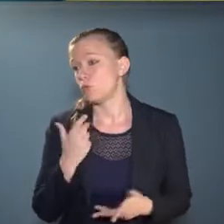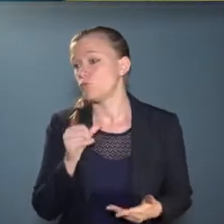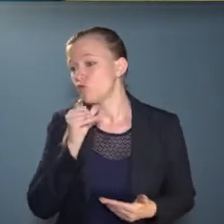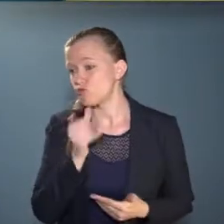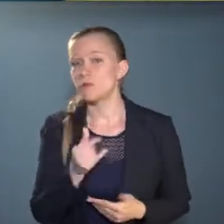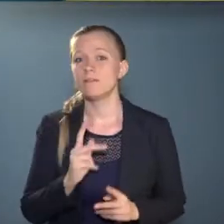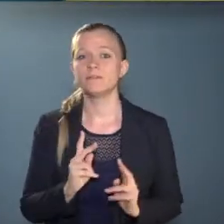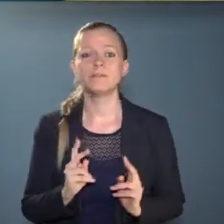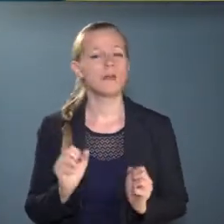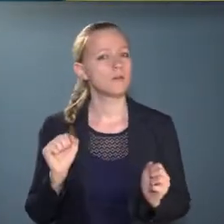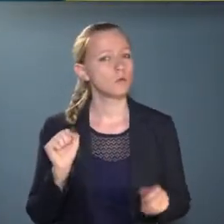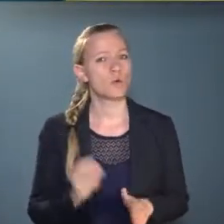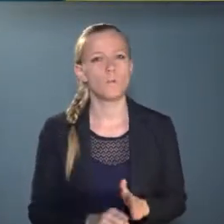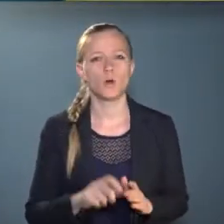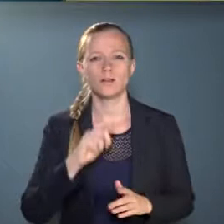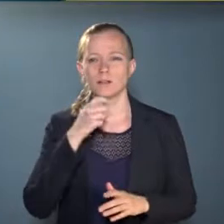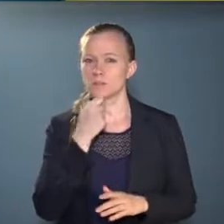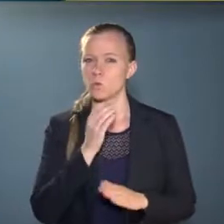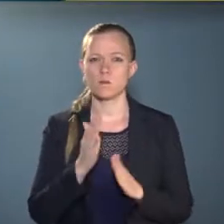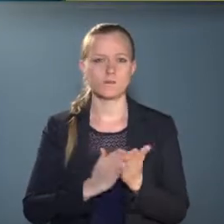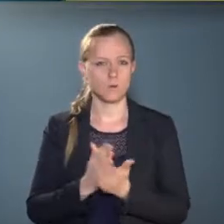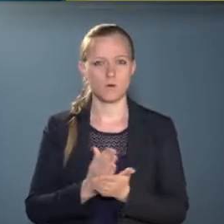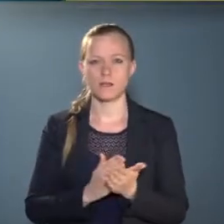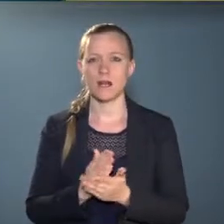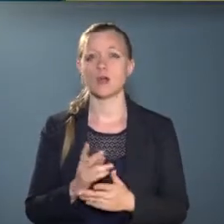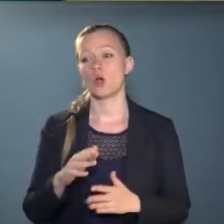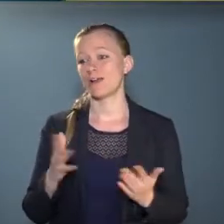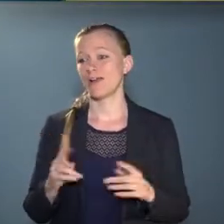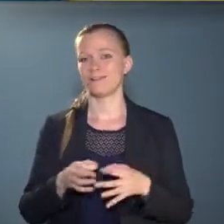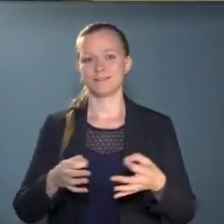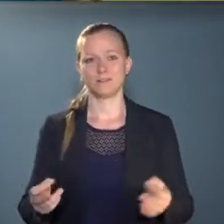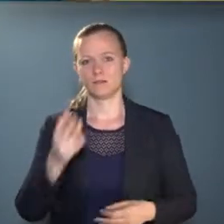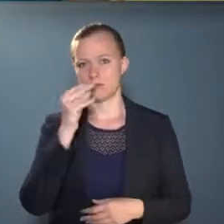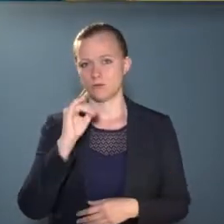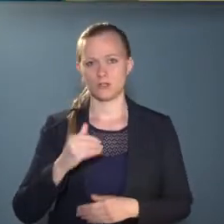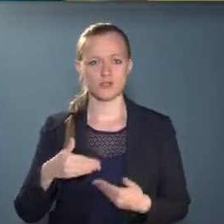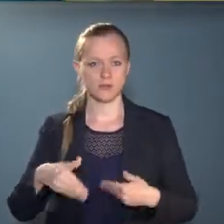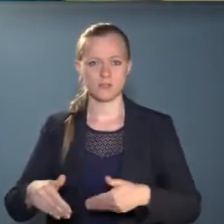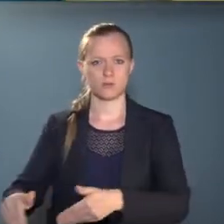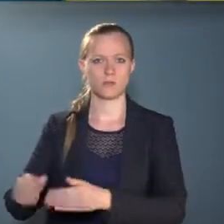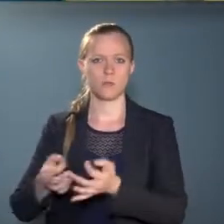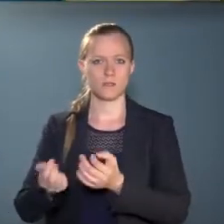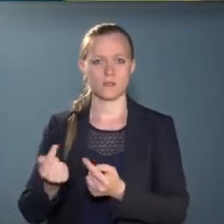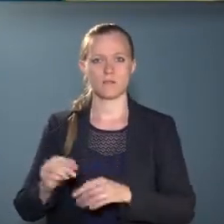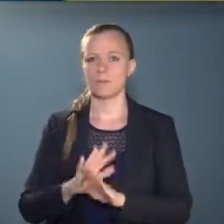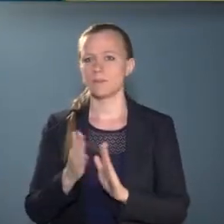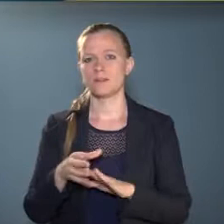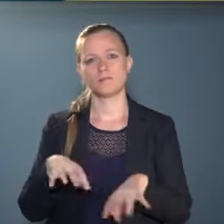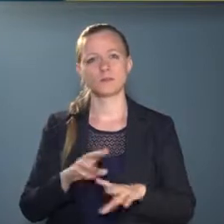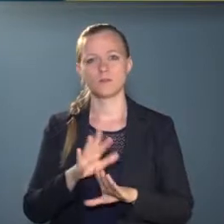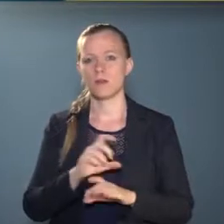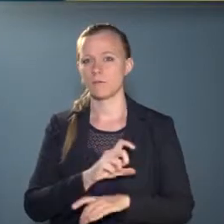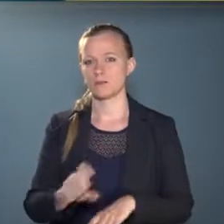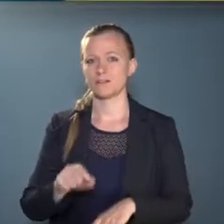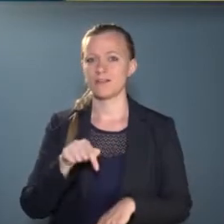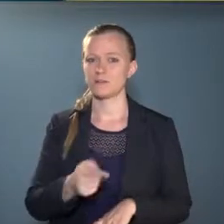de nagyon komoly titkosszolgálati műveletek, és ha kell, nyílt rendőri intézkedésekkel szorítjuk őket ki az országból. Mindent meg fogunk tenni annak érdekében,